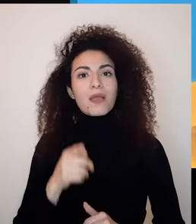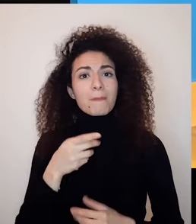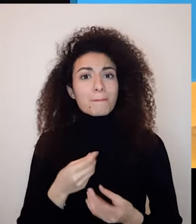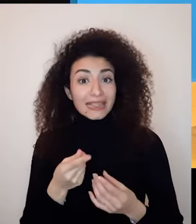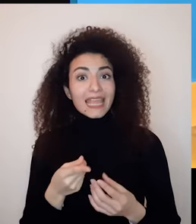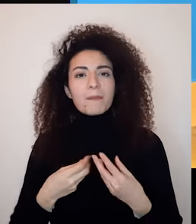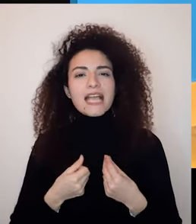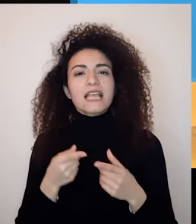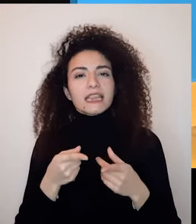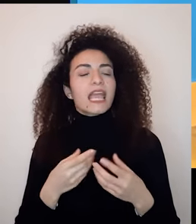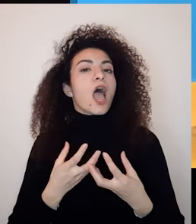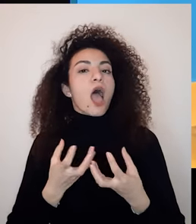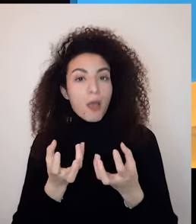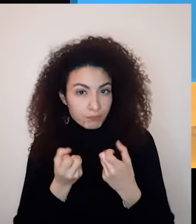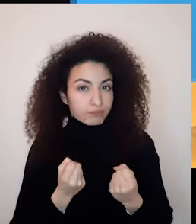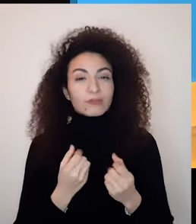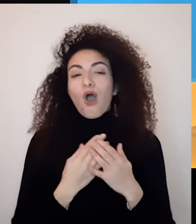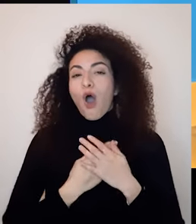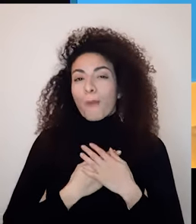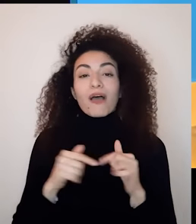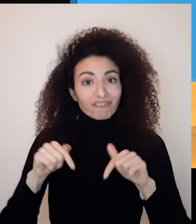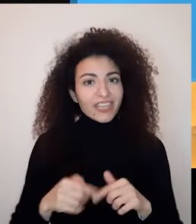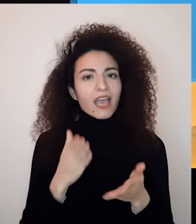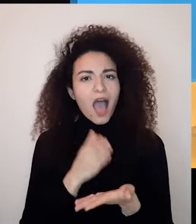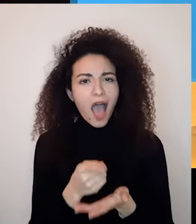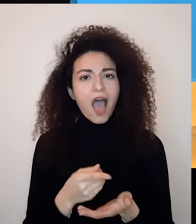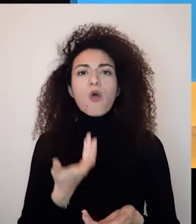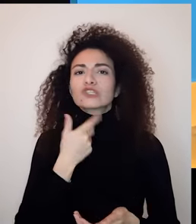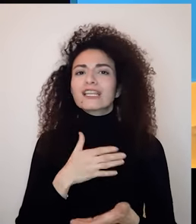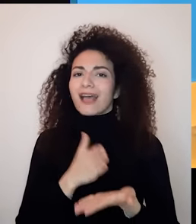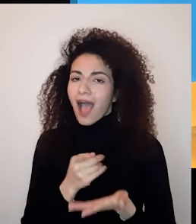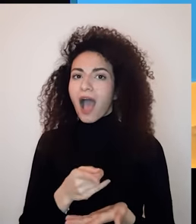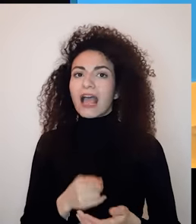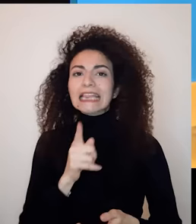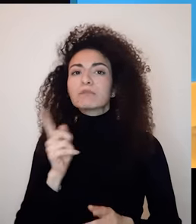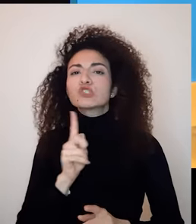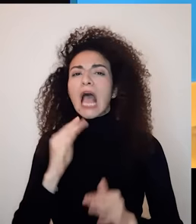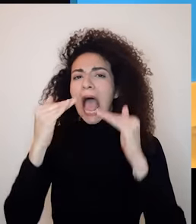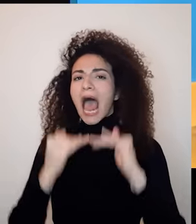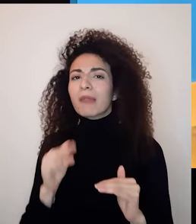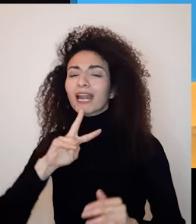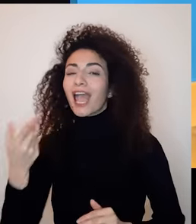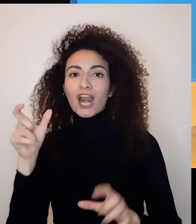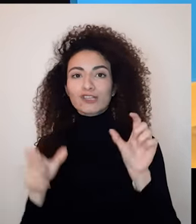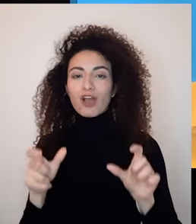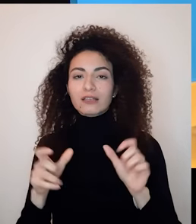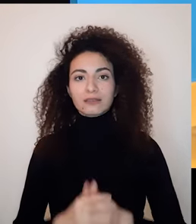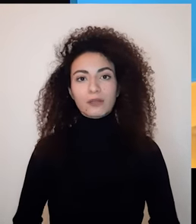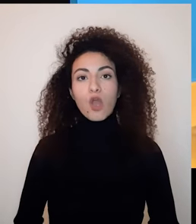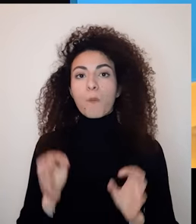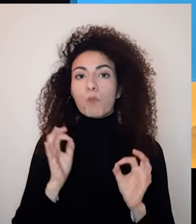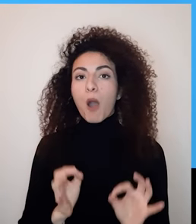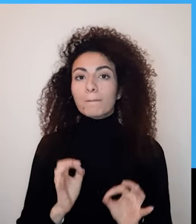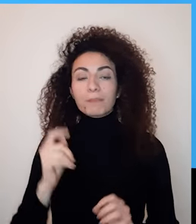بتجعل المرأة تشعر أنها غير مرغوبة، وبالتالي بتتغاضى عن البعد الأنثوي بهويتها وبتتماهى مع نظرة الناس على أنها كائن أقل شأنا